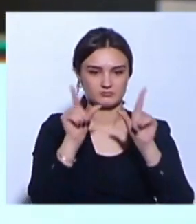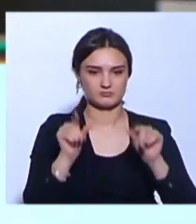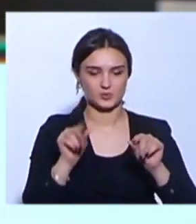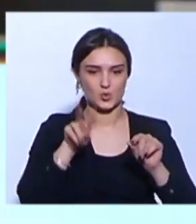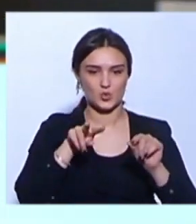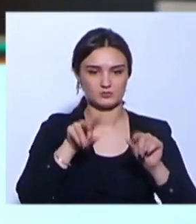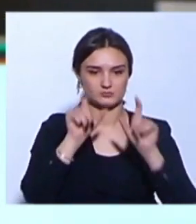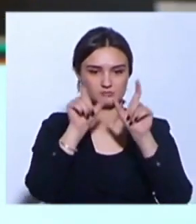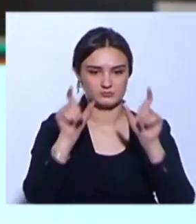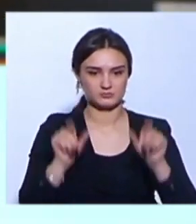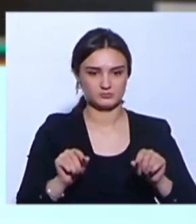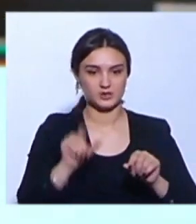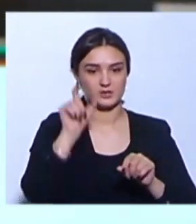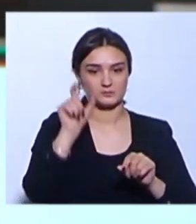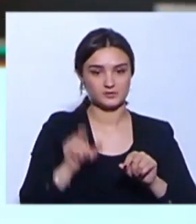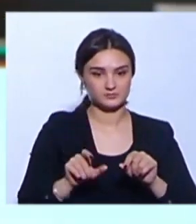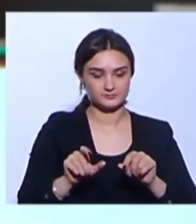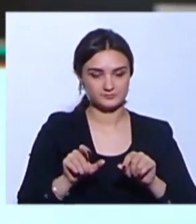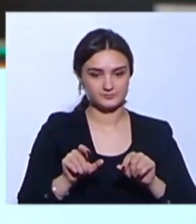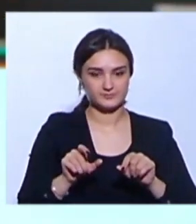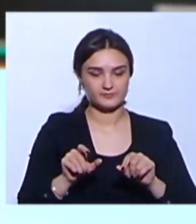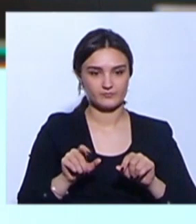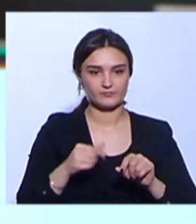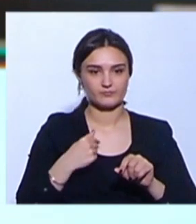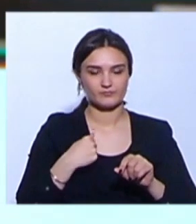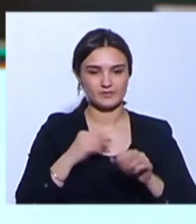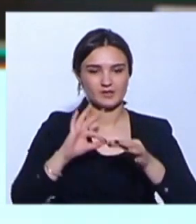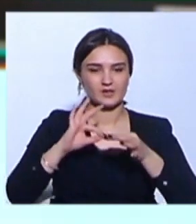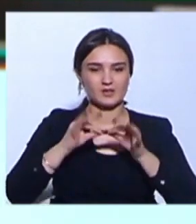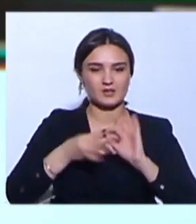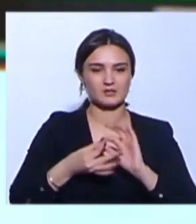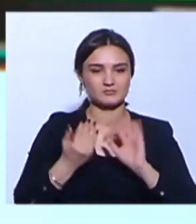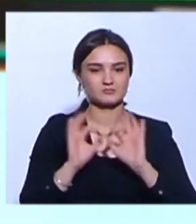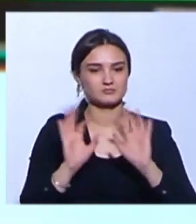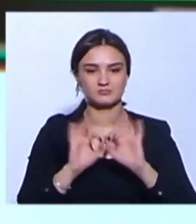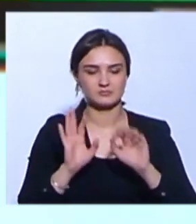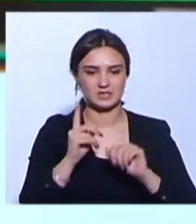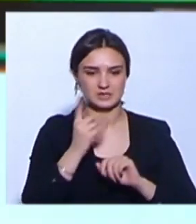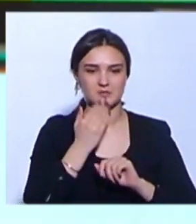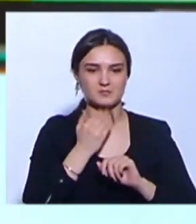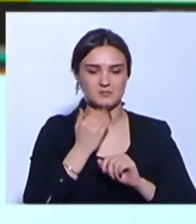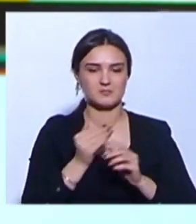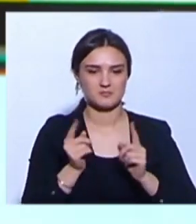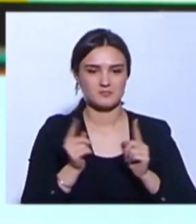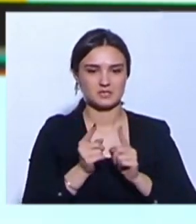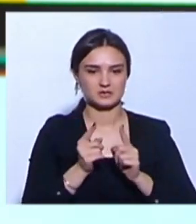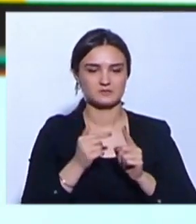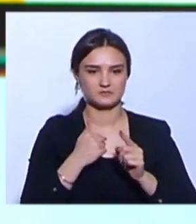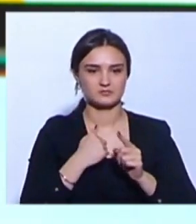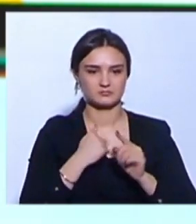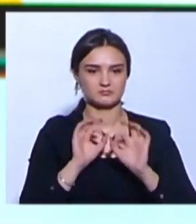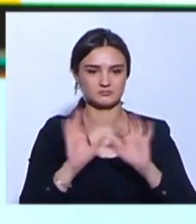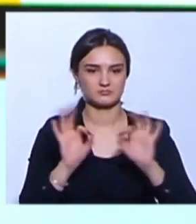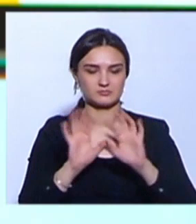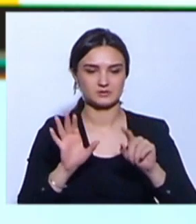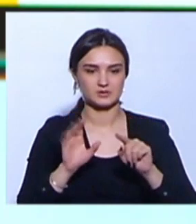ორი თირკმელი აქვს ადამიანს და რომ არ ვილაპარაკო დეტალურად მის ფუნქციაზე, ერთი მარტივი სქემა საკმარისი